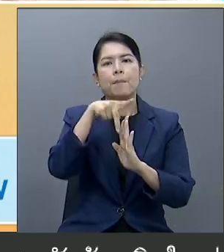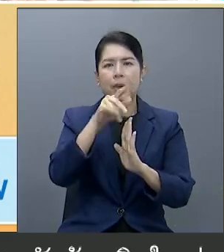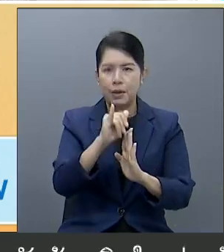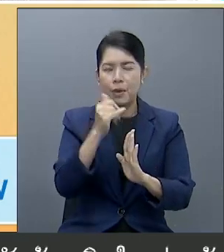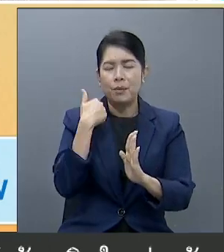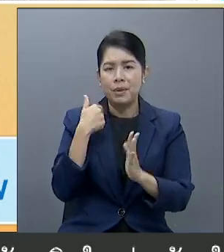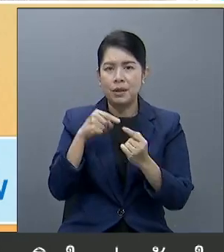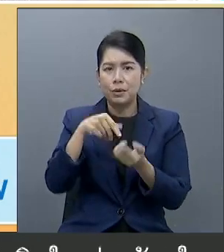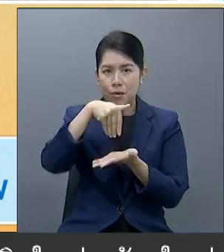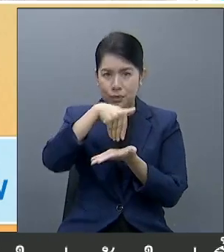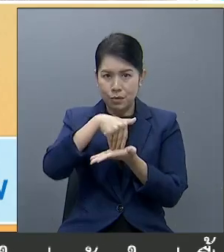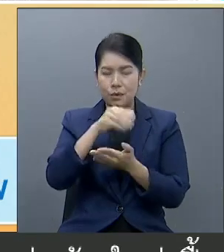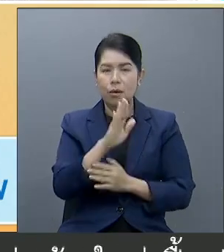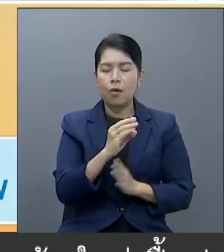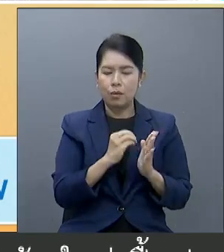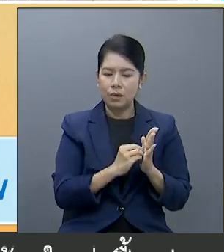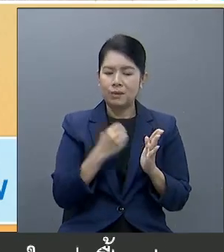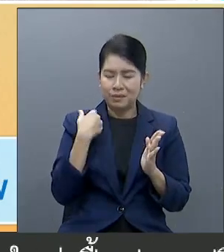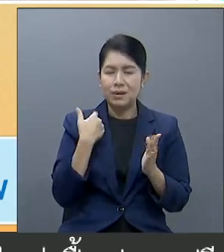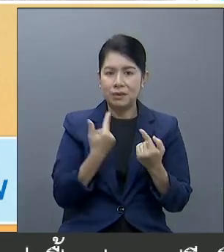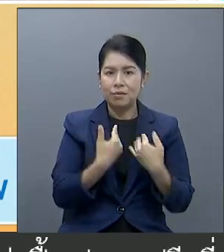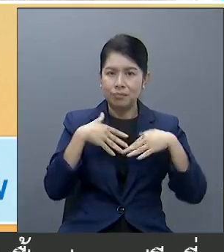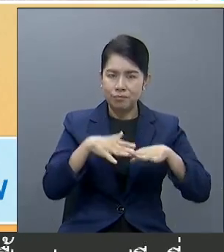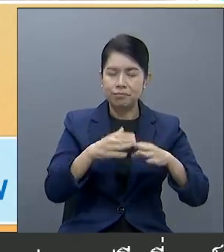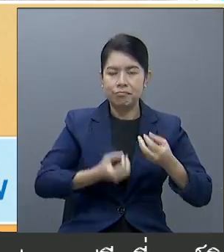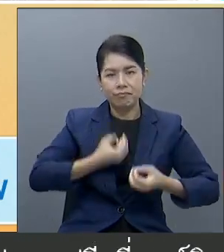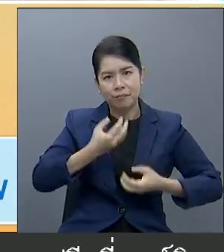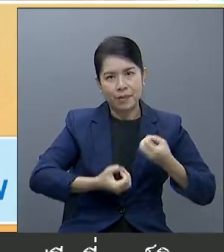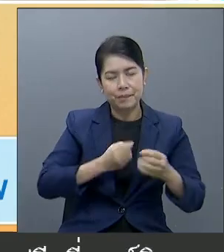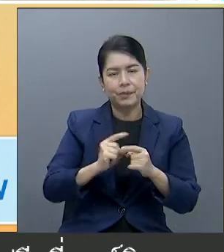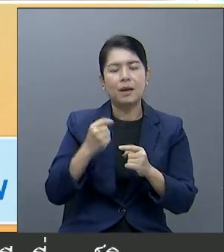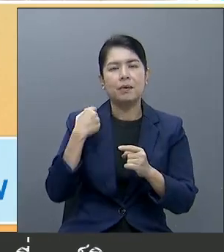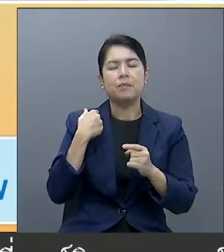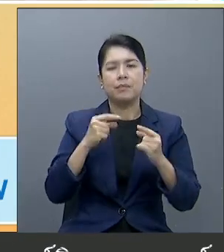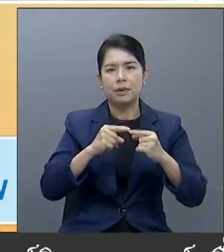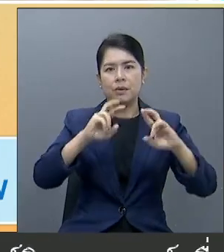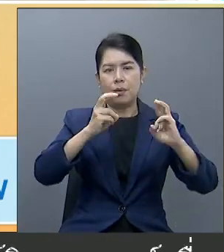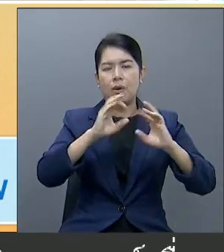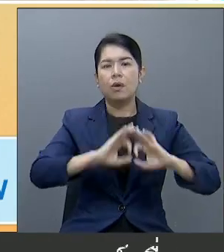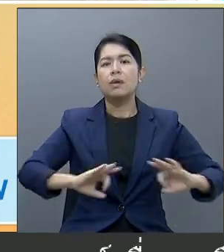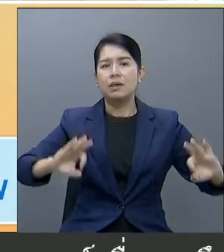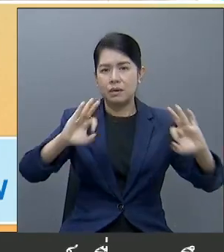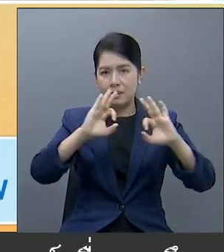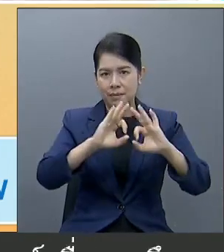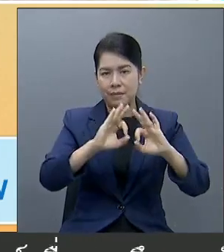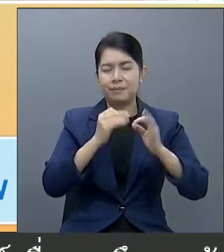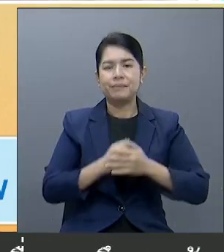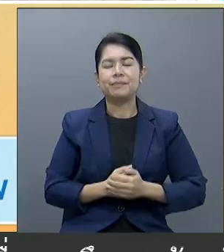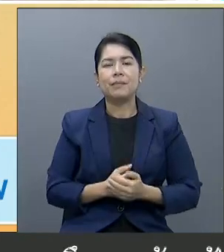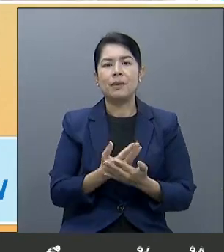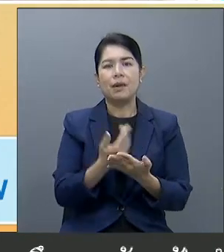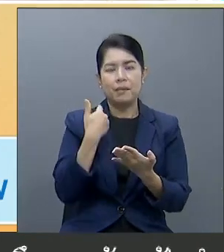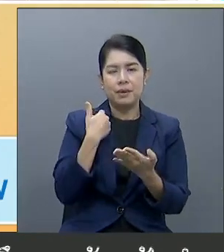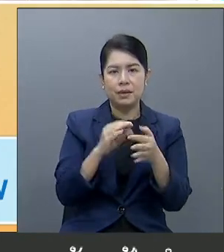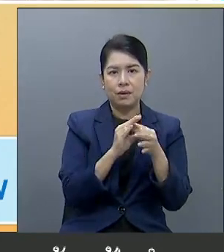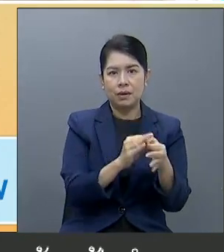างซึ่งก็มีหลายภาคีเครือข่ายที่เกี่ยวข้องมาให้ความเห็นนะคะซึ่งก็เป็นเรื่องที่สำคัญ ทุกคนก็ให้ความสำคัญกับเรื่องนี้เรามีทั้งออน